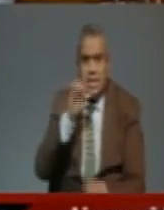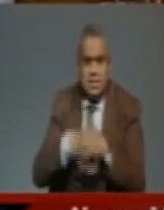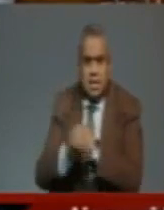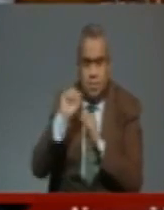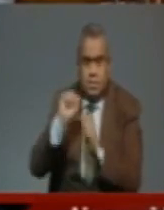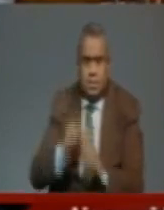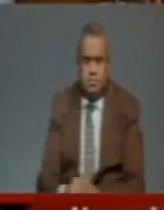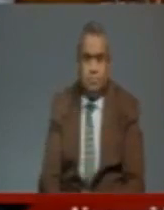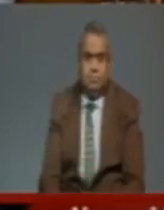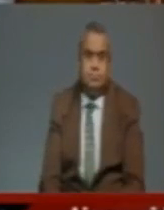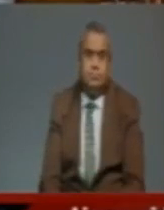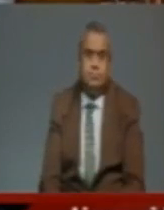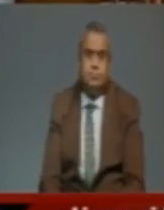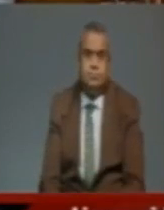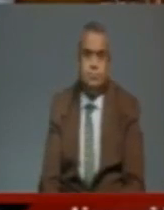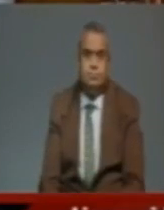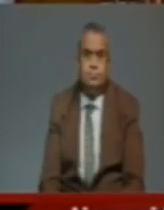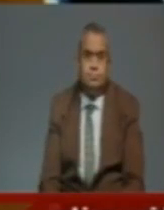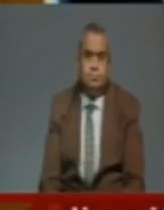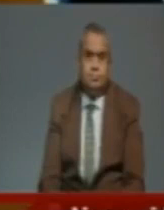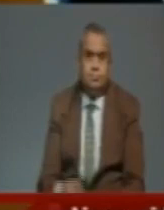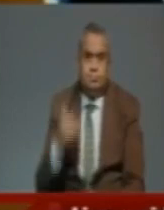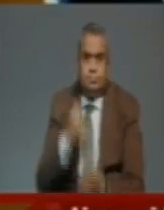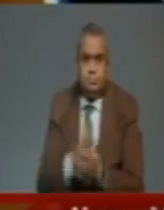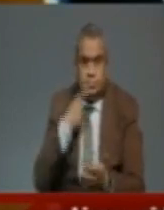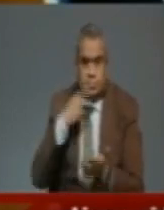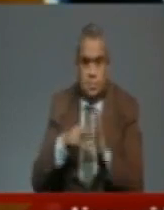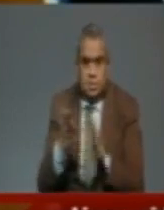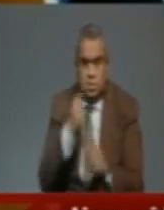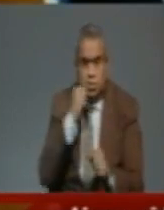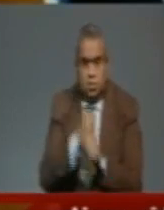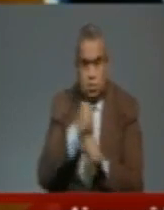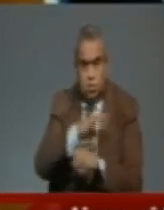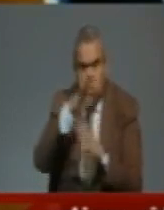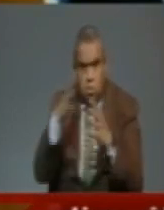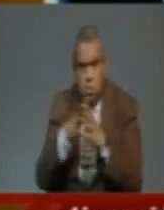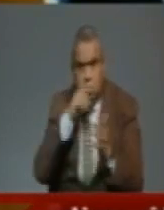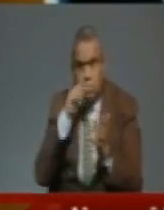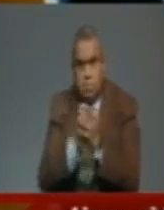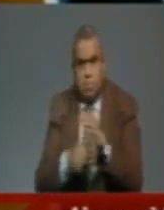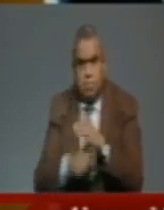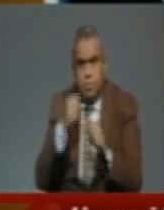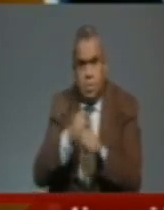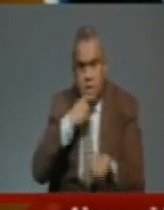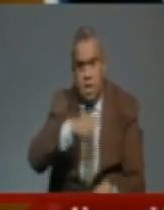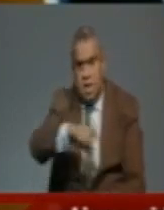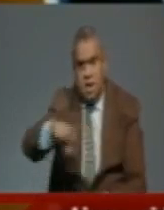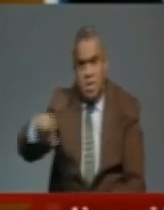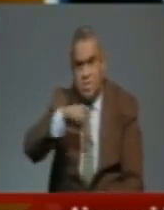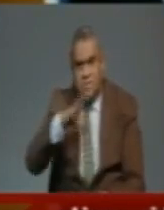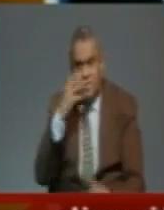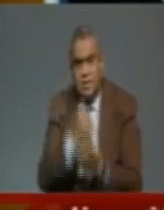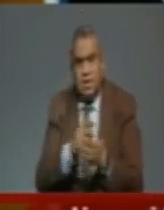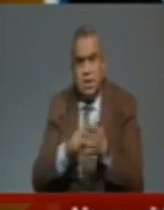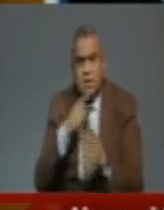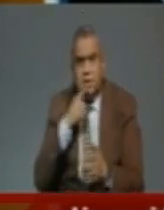الشركه. الشراكات يا فندم، ما كانش ممكن نعمل كل هذه الاطوال وهذه الارصفه وهذه المحطات ونقدر نديرها لوحدنا، ما